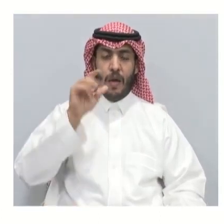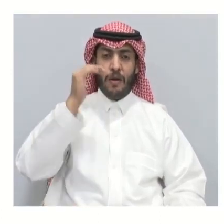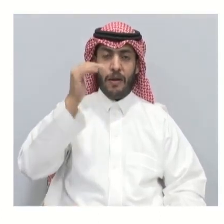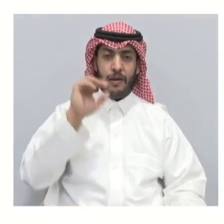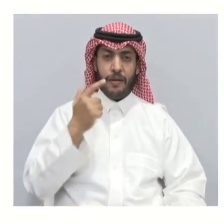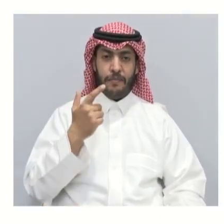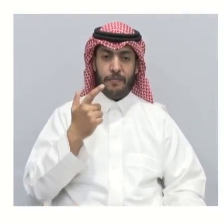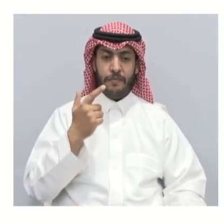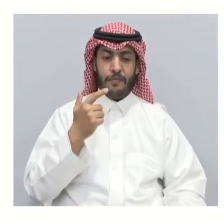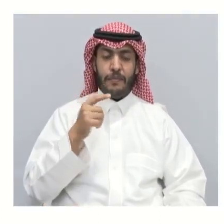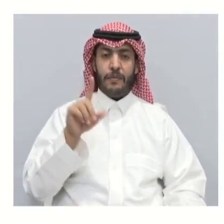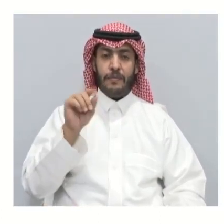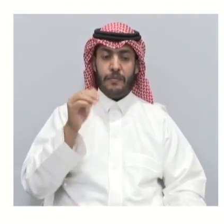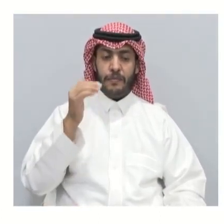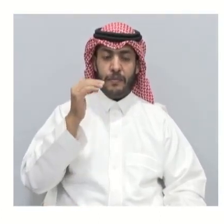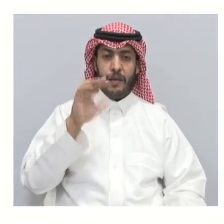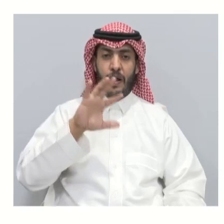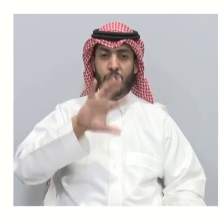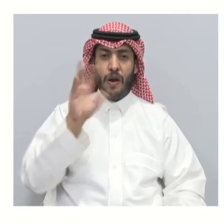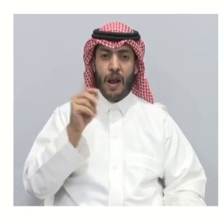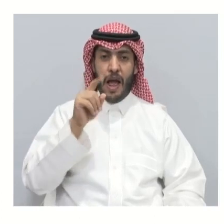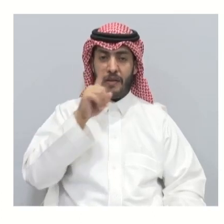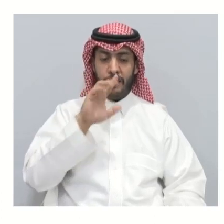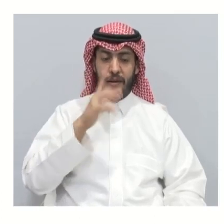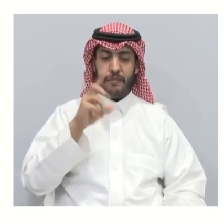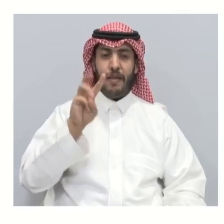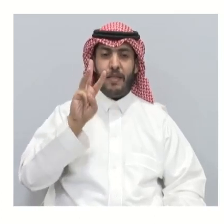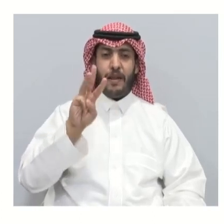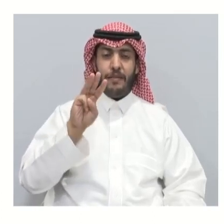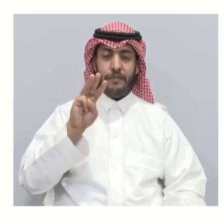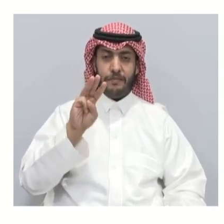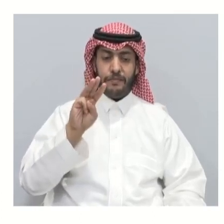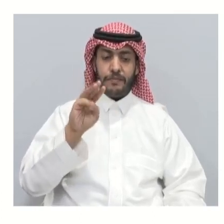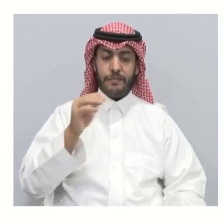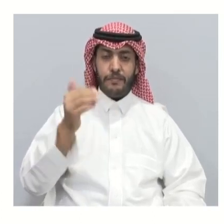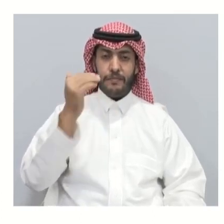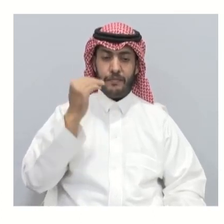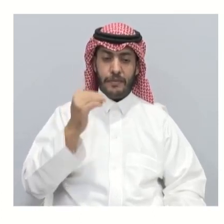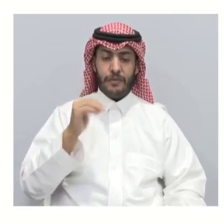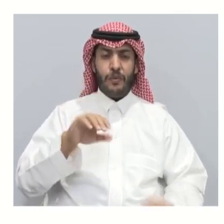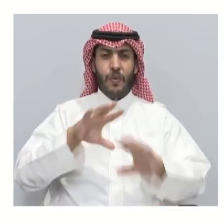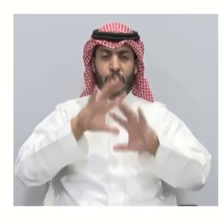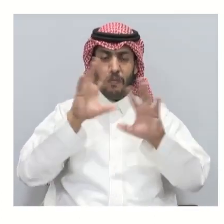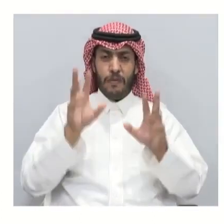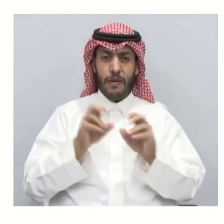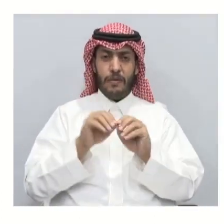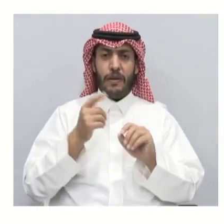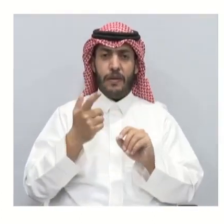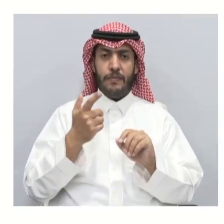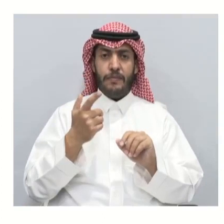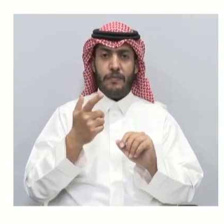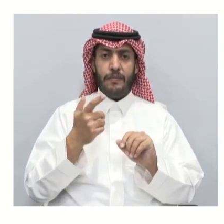العلوي ماذا اسعدكم الله عدد الاجزاء الصفراء كم عددها ثلاثه طيب عدد جميع الاجزاء كم